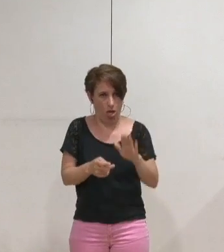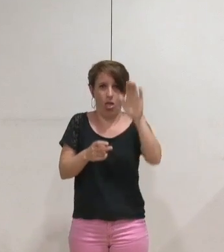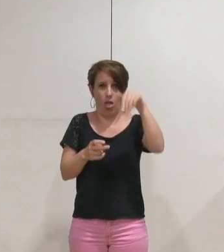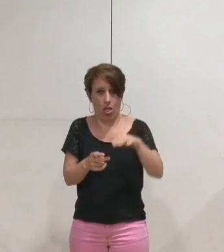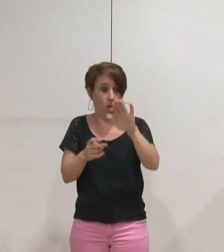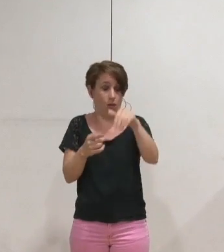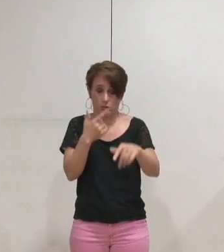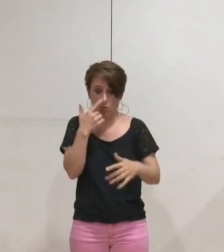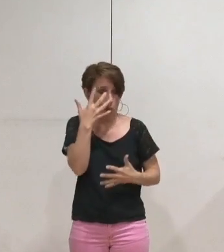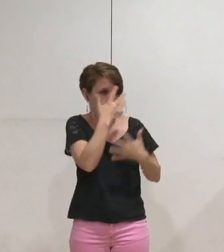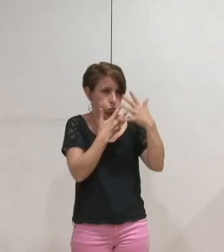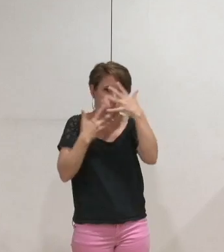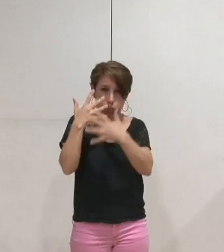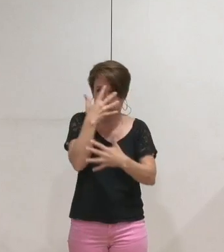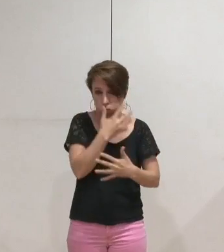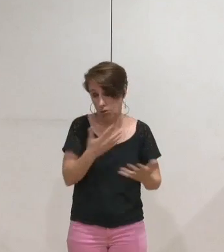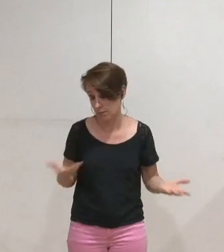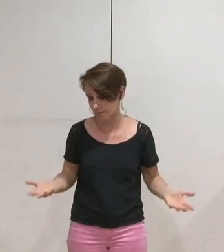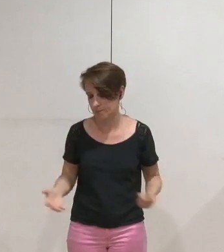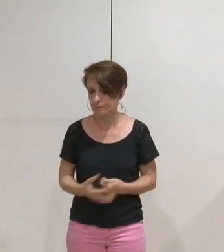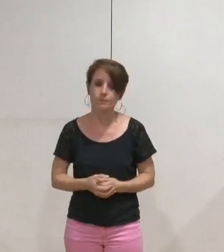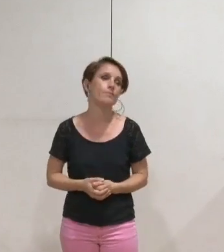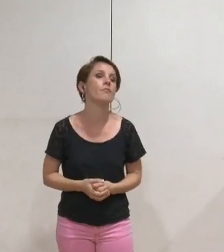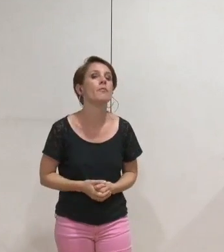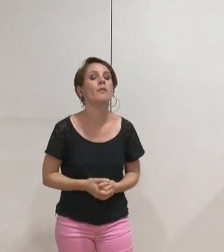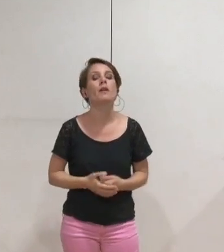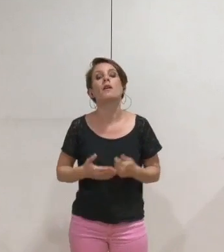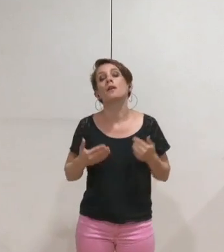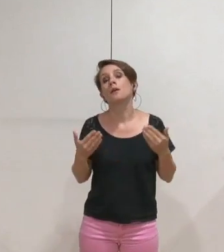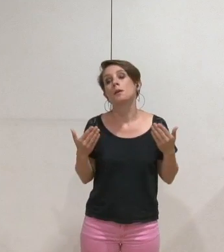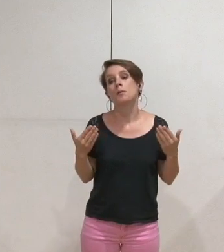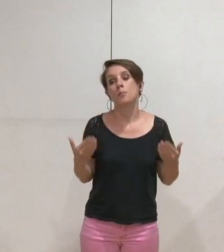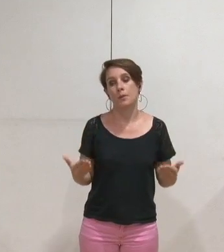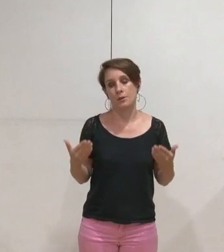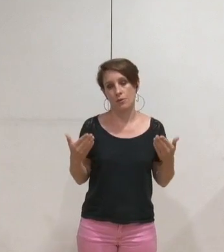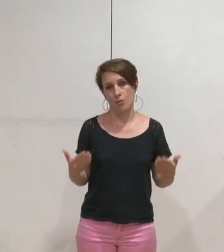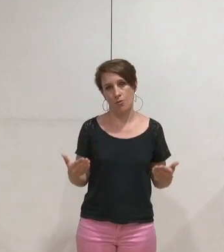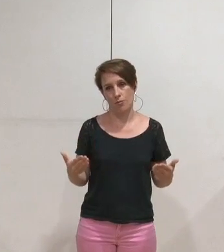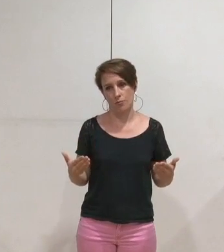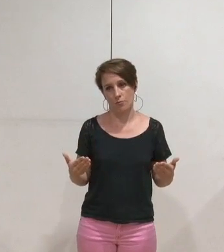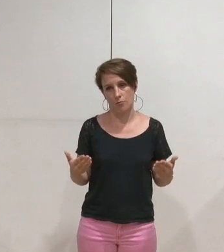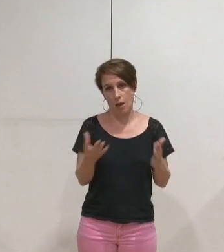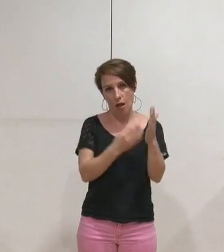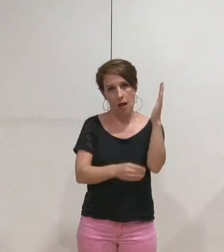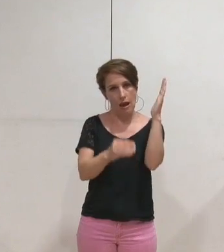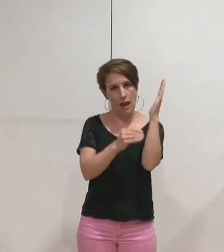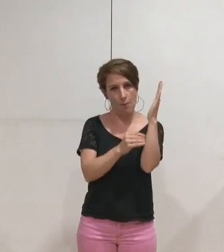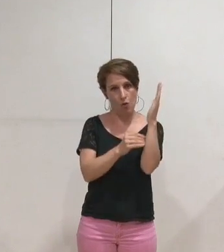la réalité des choses alors maintenant que veut dire cet